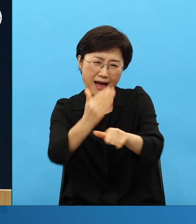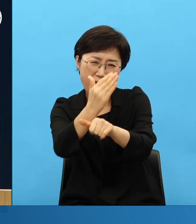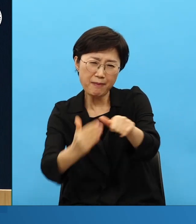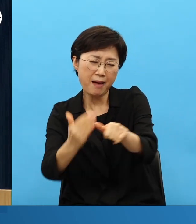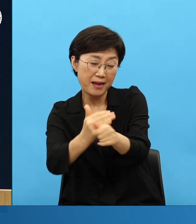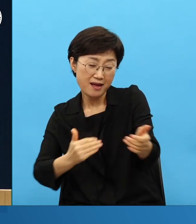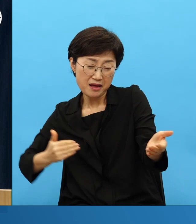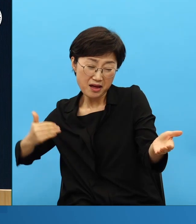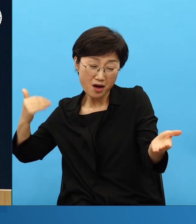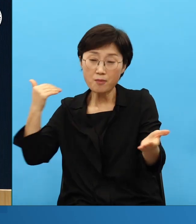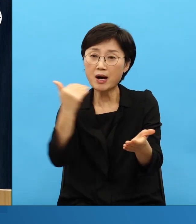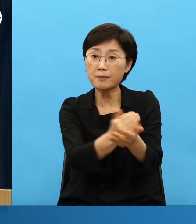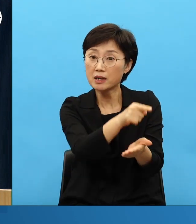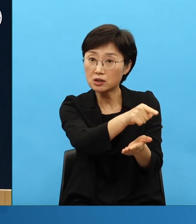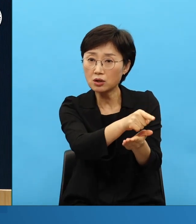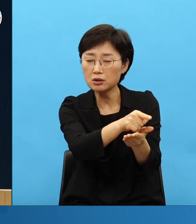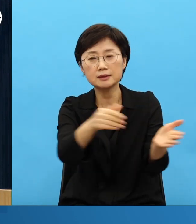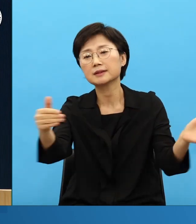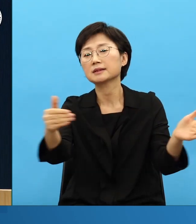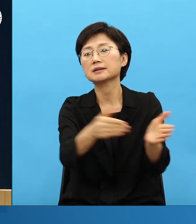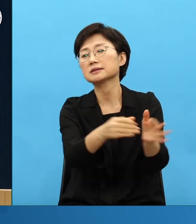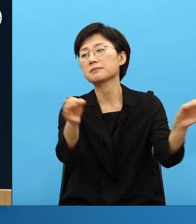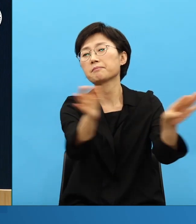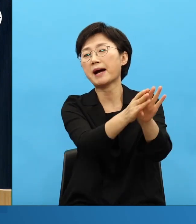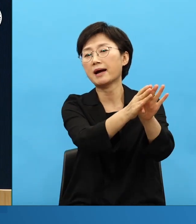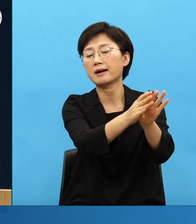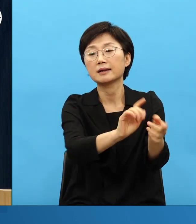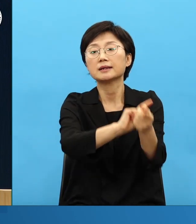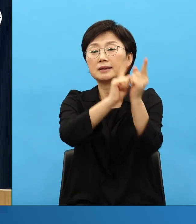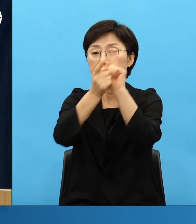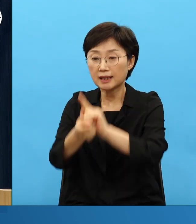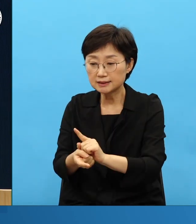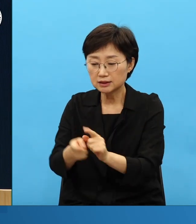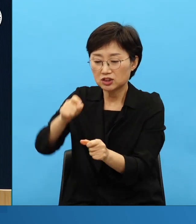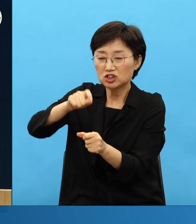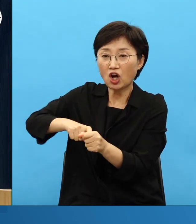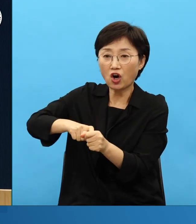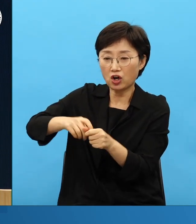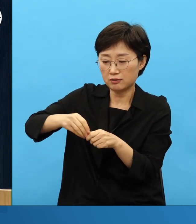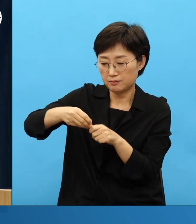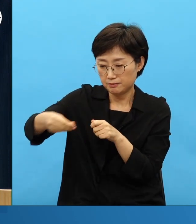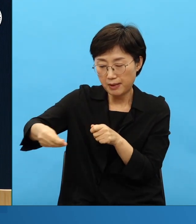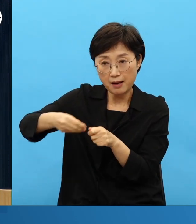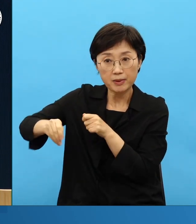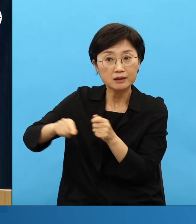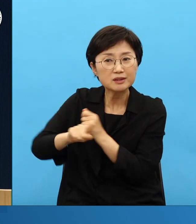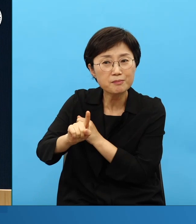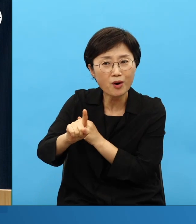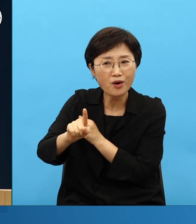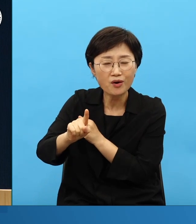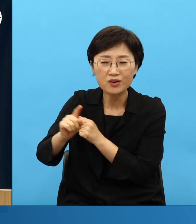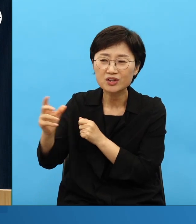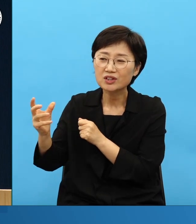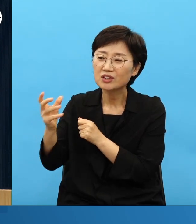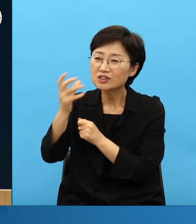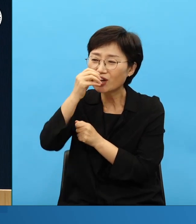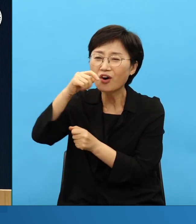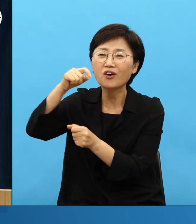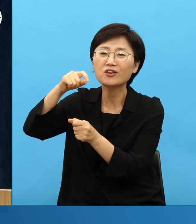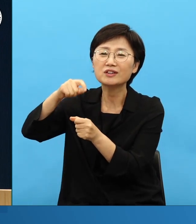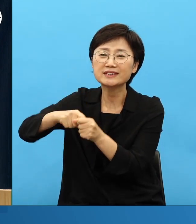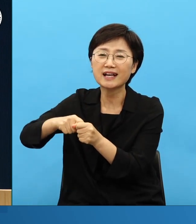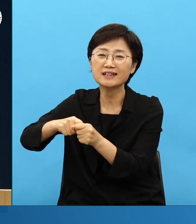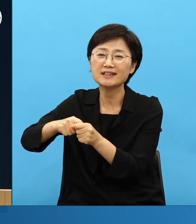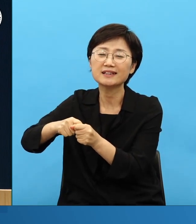broken down. 떡을 뗐다 이 말은요. 예수님의 살, 피 기념하는 보통 성찬식을 말하는 거예요. And in verse 42, when it says breaking of bread, it